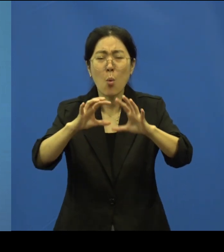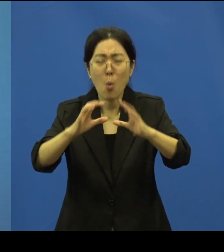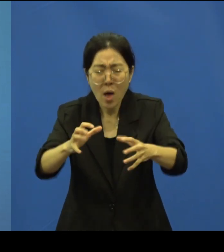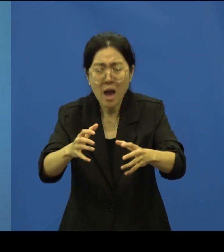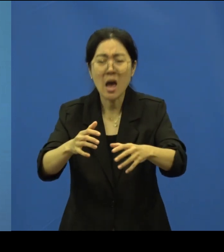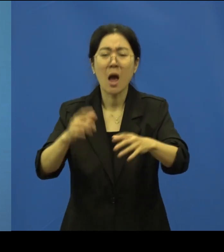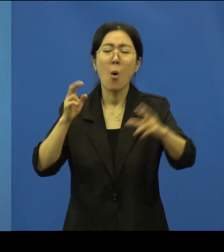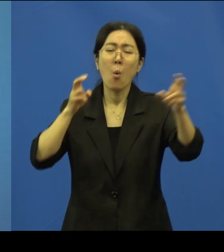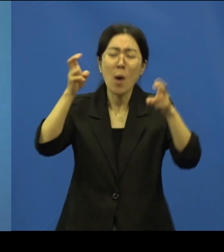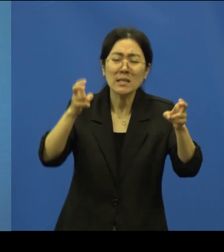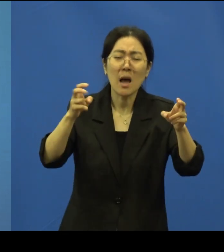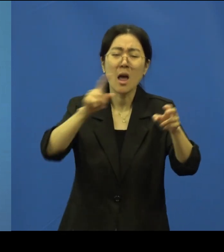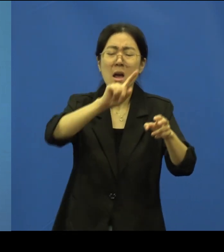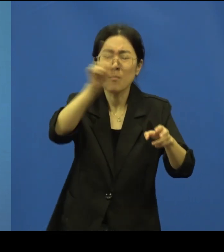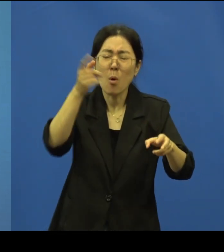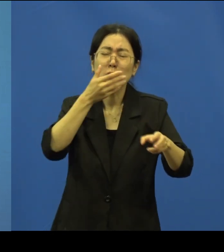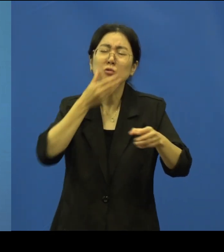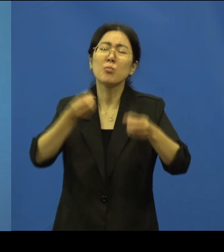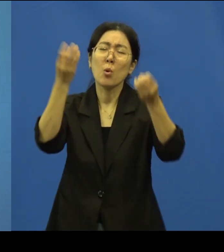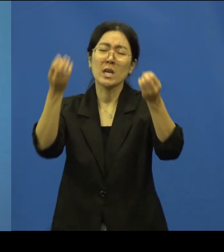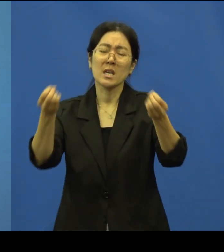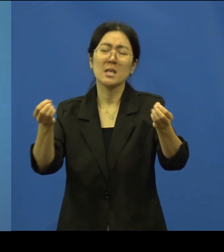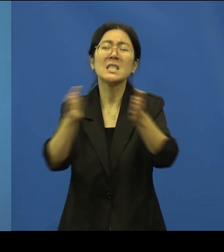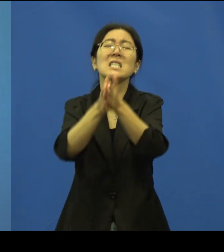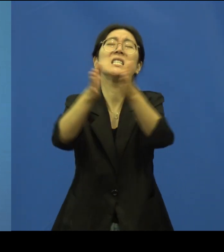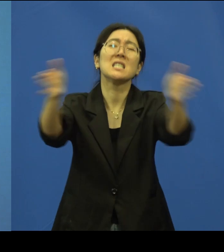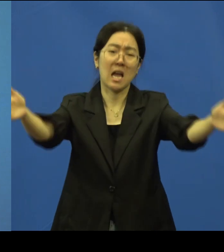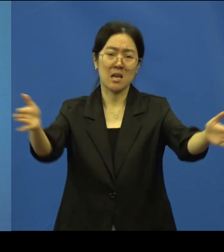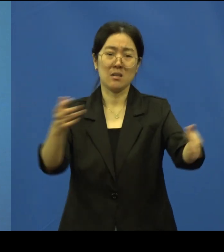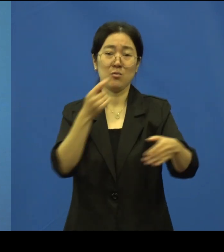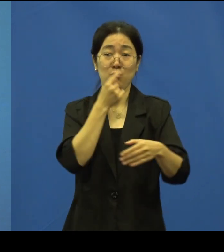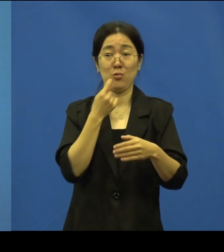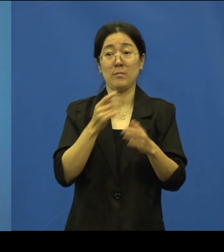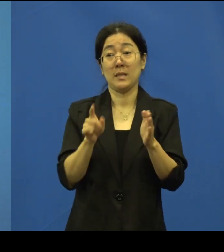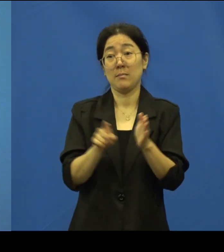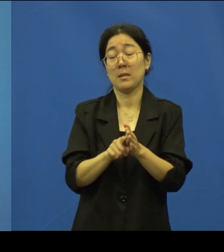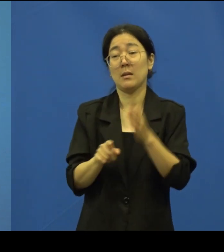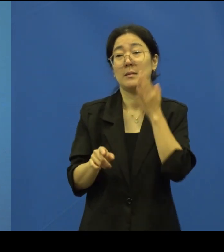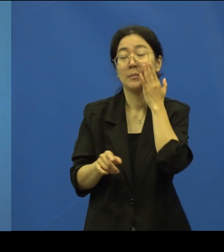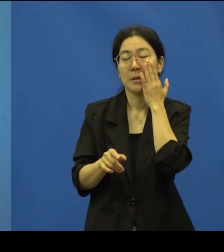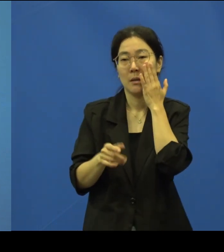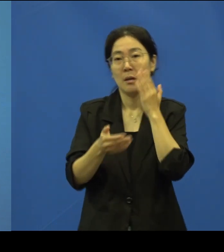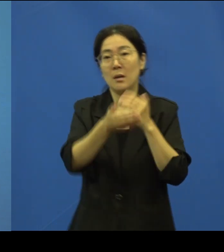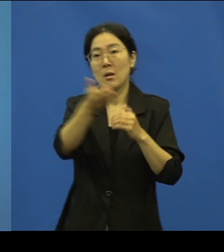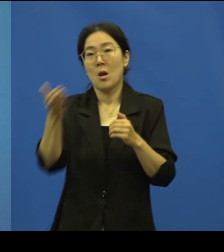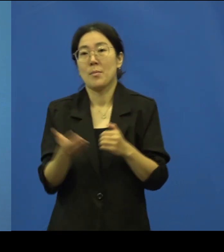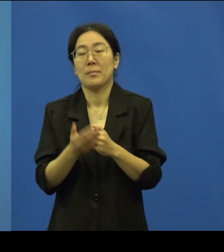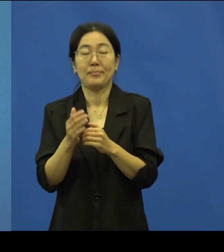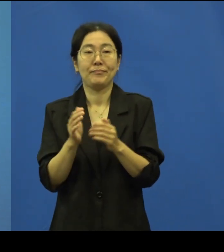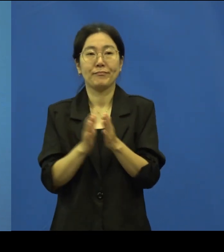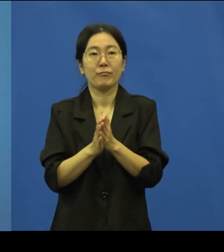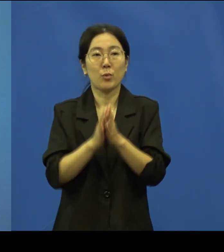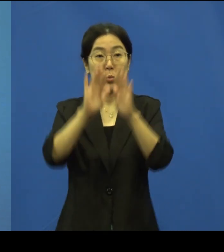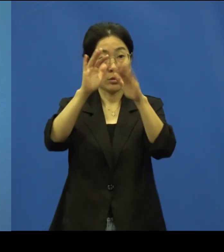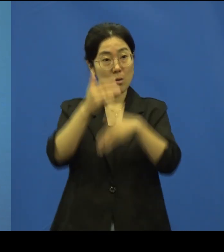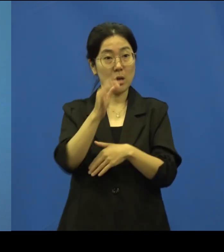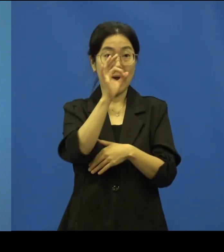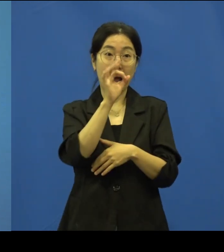오늘 우리가 읽은 본문을 보면은 그런 것들을 볼 수 있어요. 아사왕이